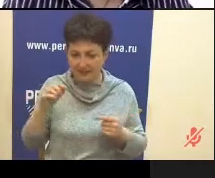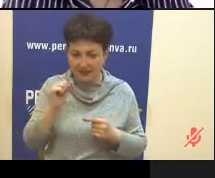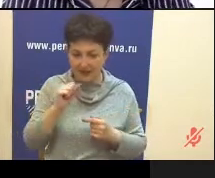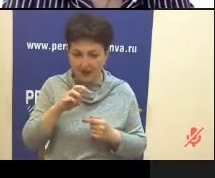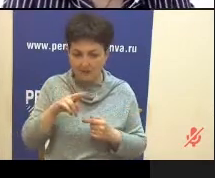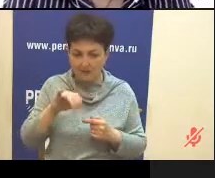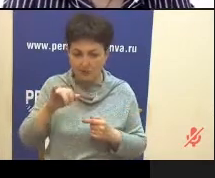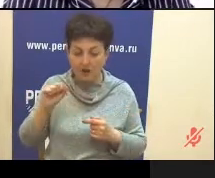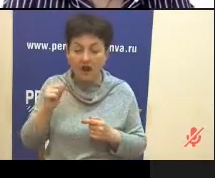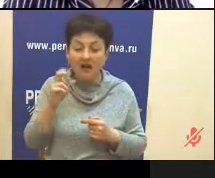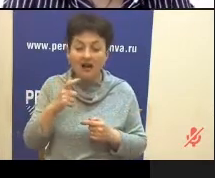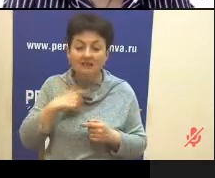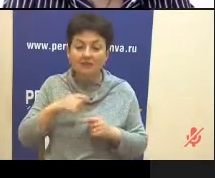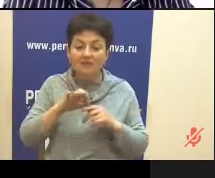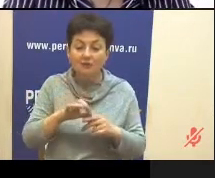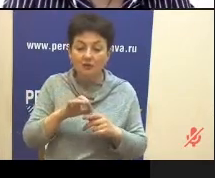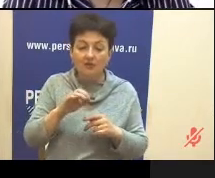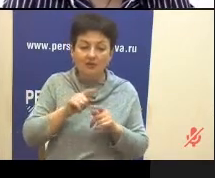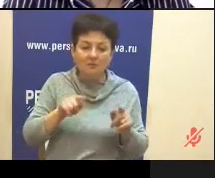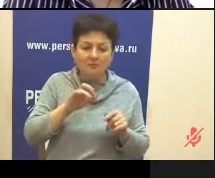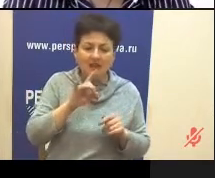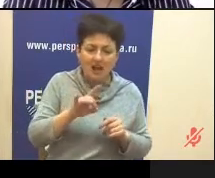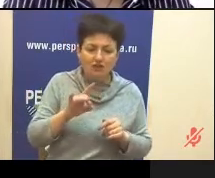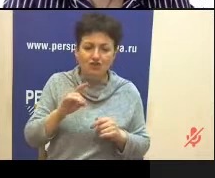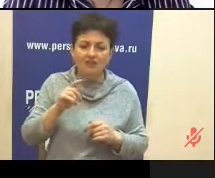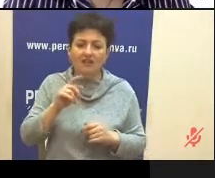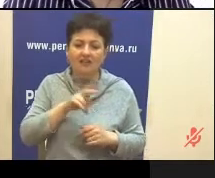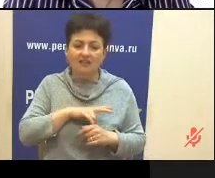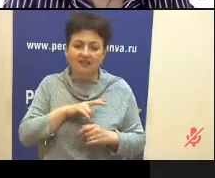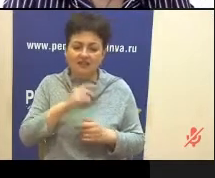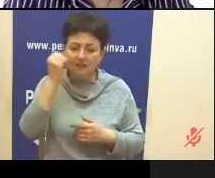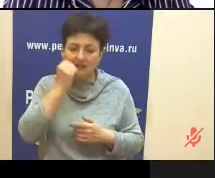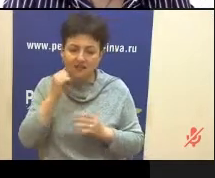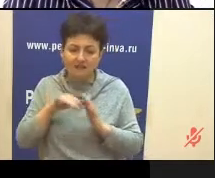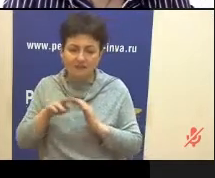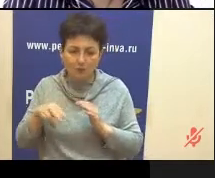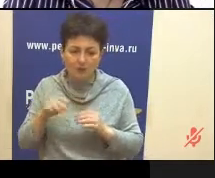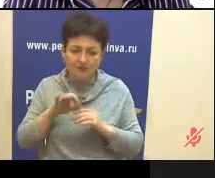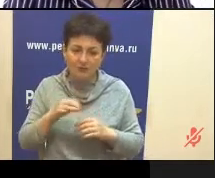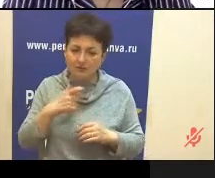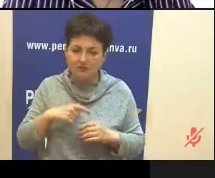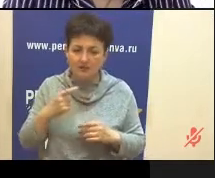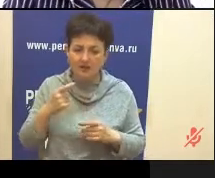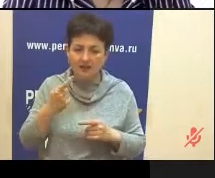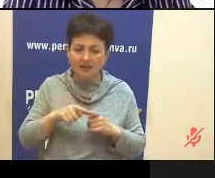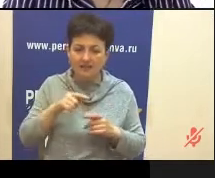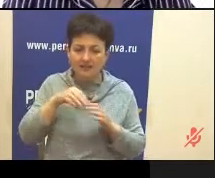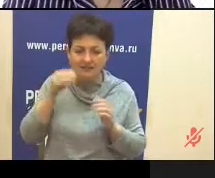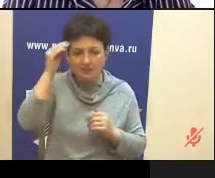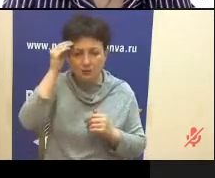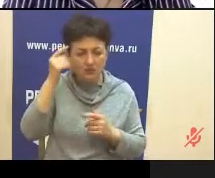амплуа. Потому что то, как ведет себя пиарщик, и то, как ведет себя директор благотворительного фонда, это суть